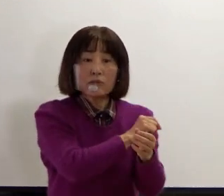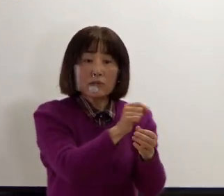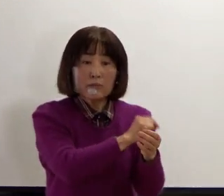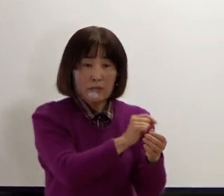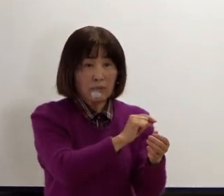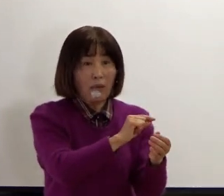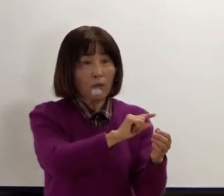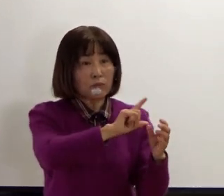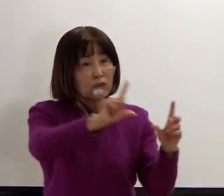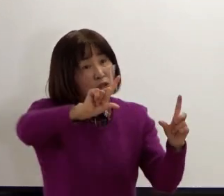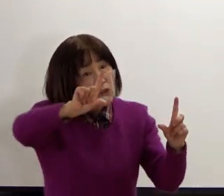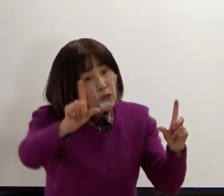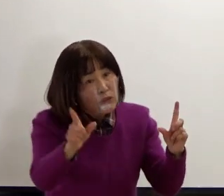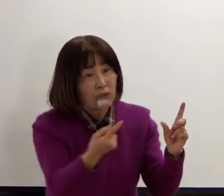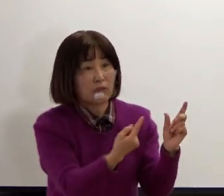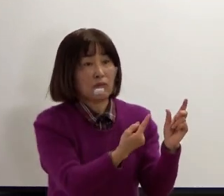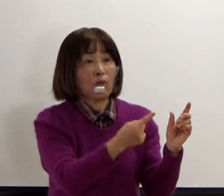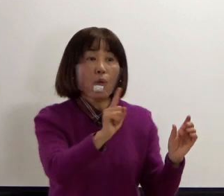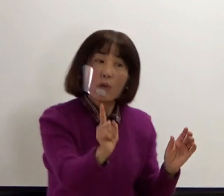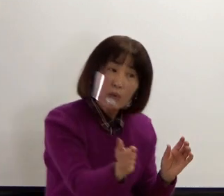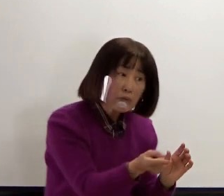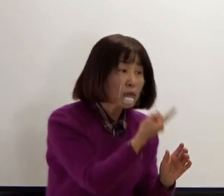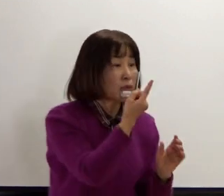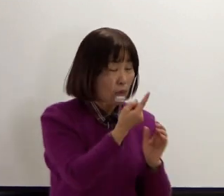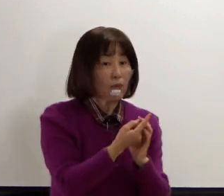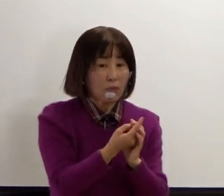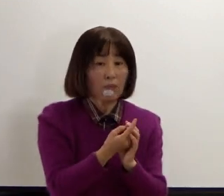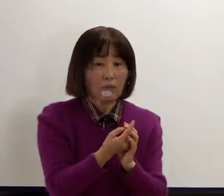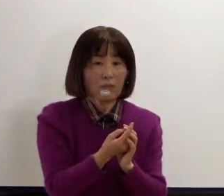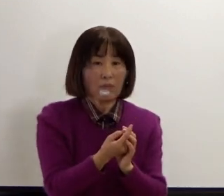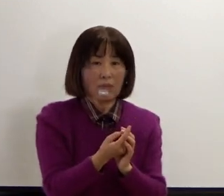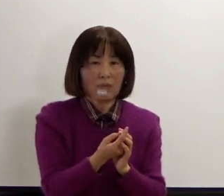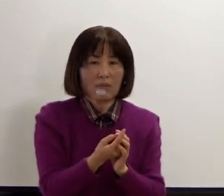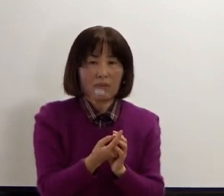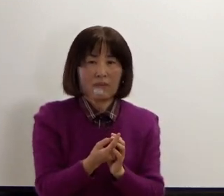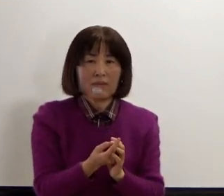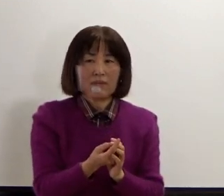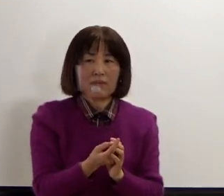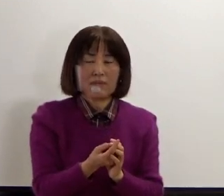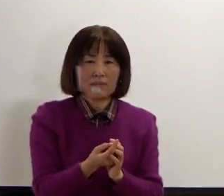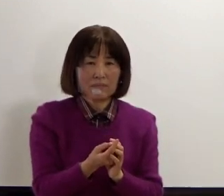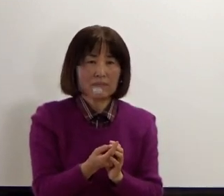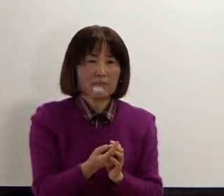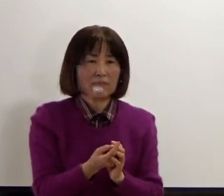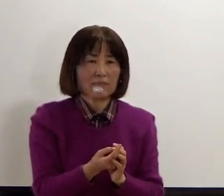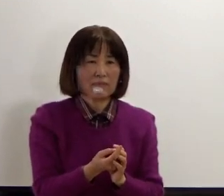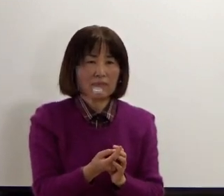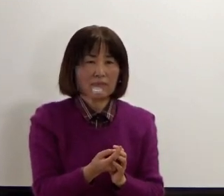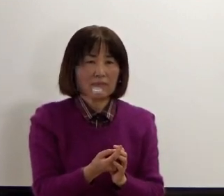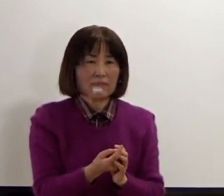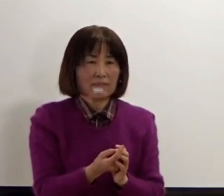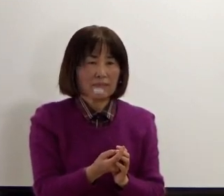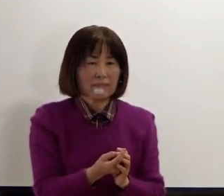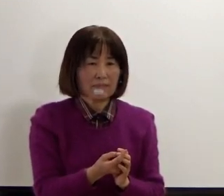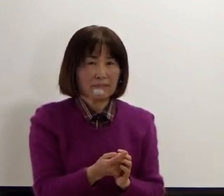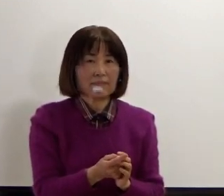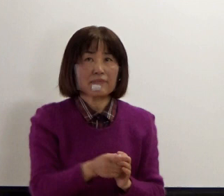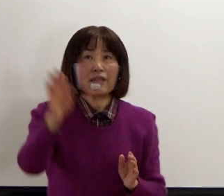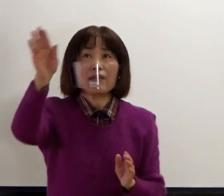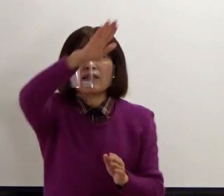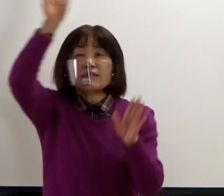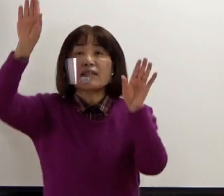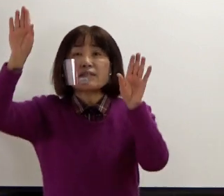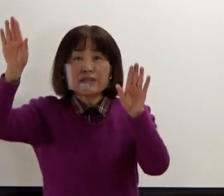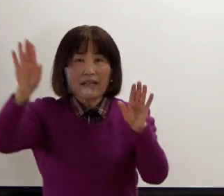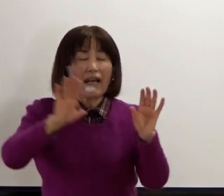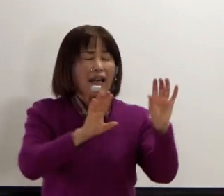くれるというか、あなたの身にも起こるかもしれないということを、あなたもそのことで知るんじゃないかということを天使が伝えるわけですね。